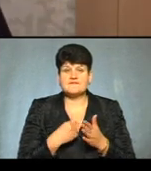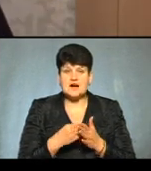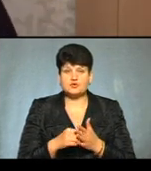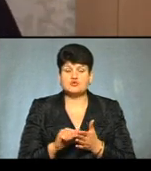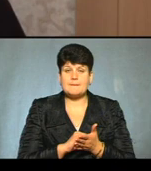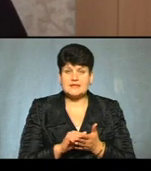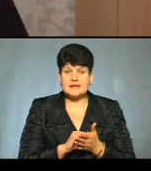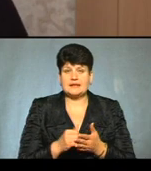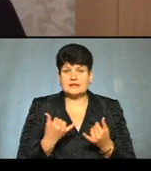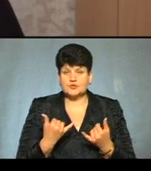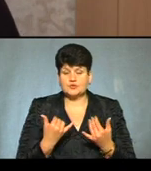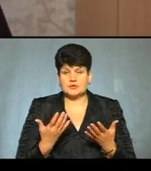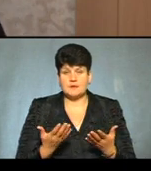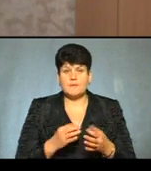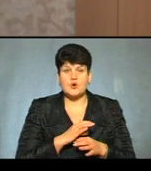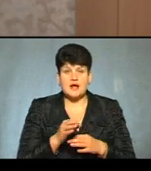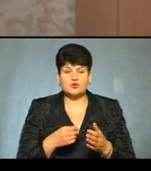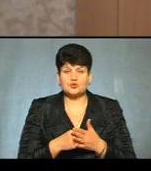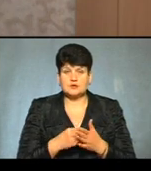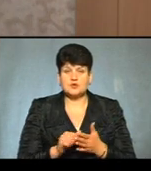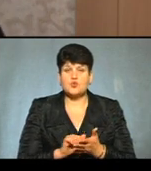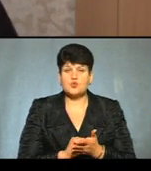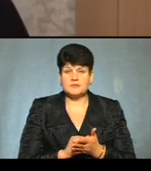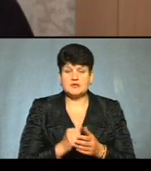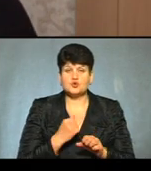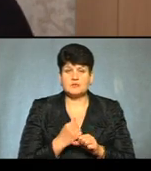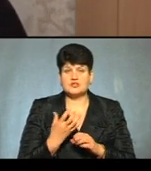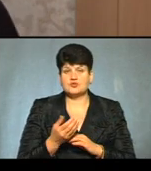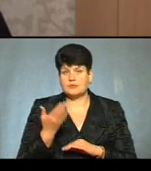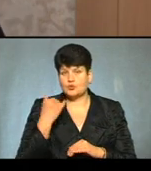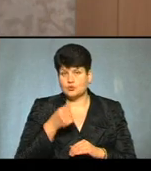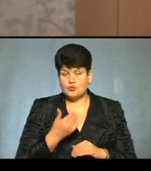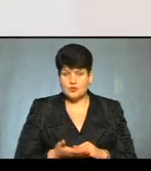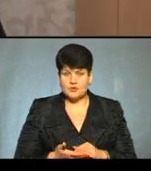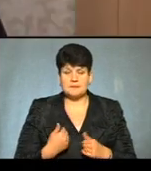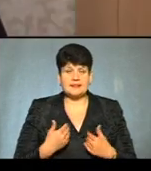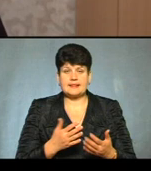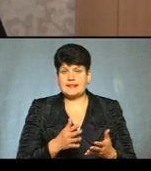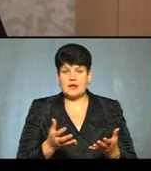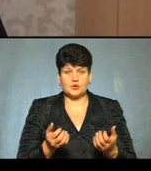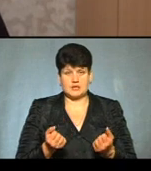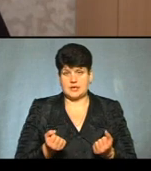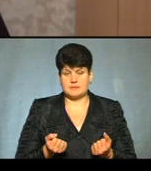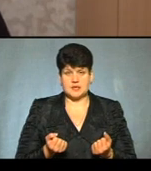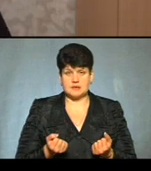і від вартості матеріалів, які на сьогодні, тому що проектно-кошторисну документацію зробили ще в минулому році. Ми не